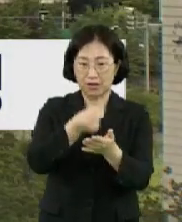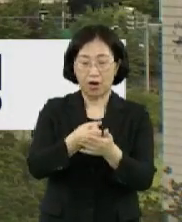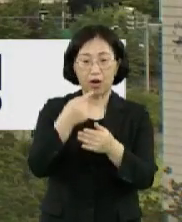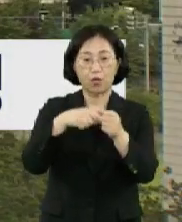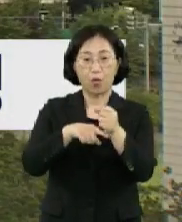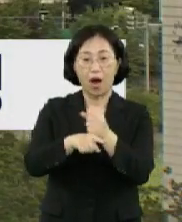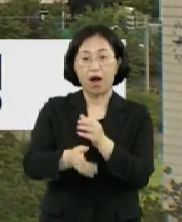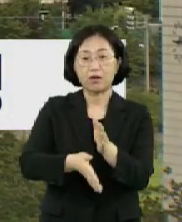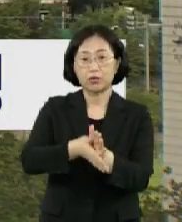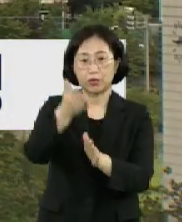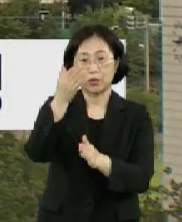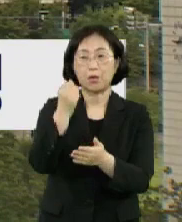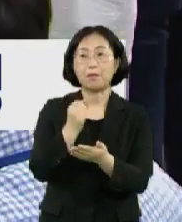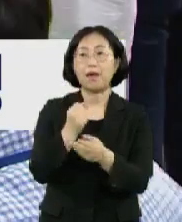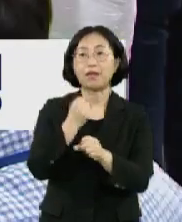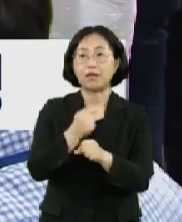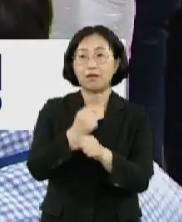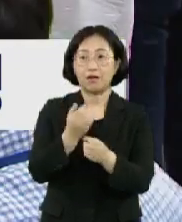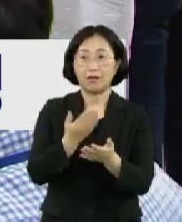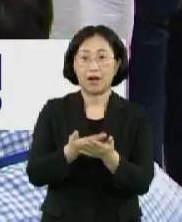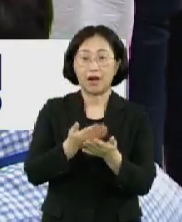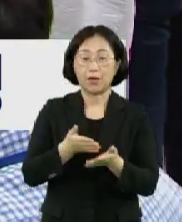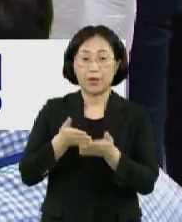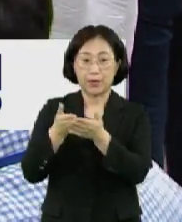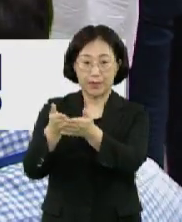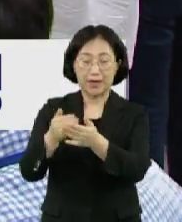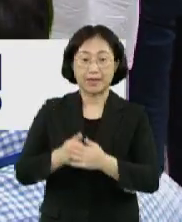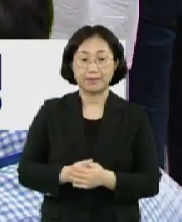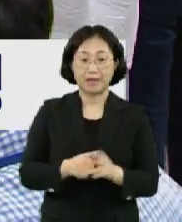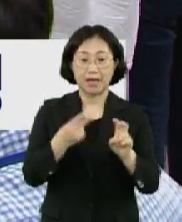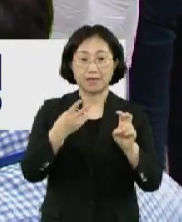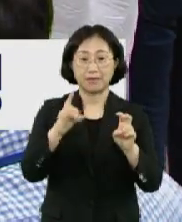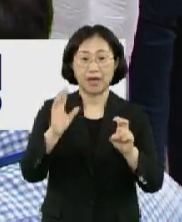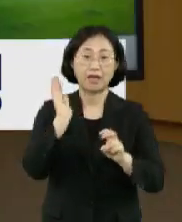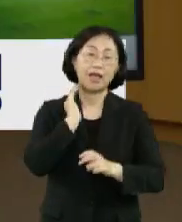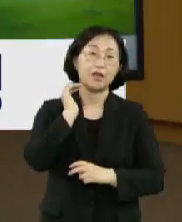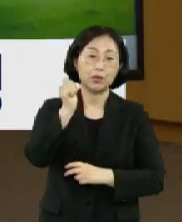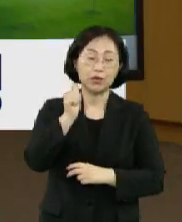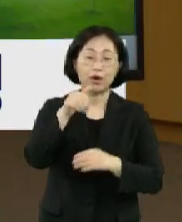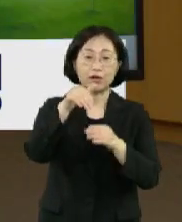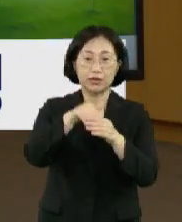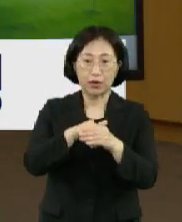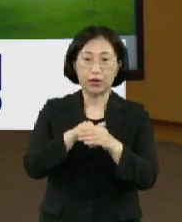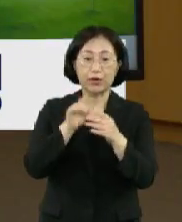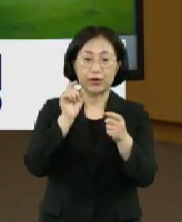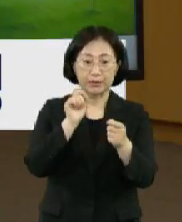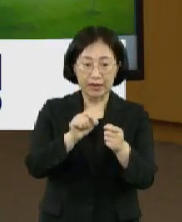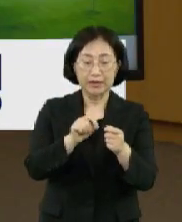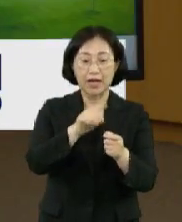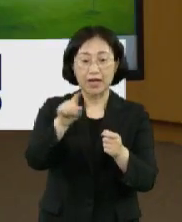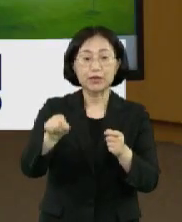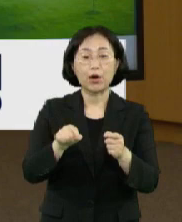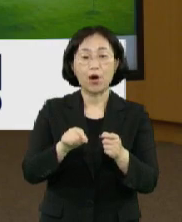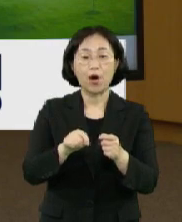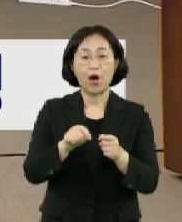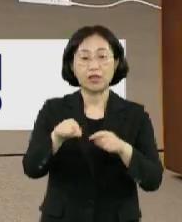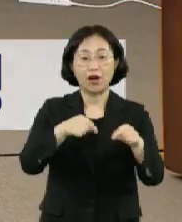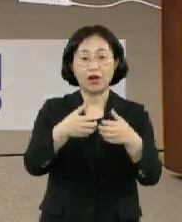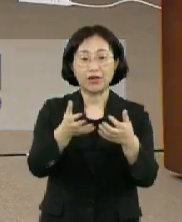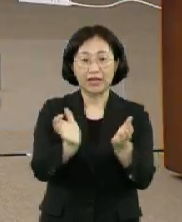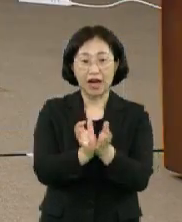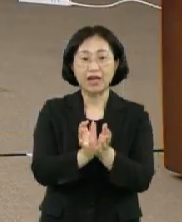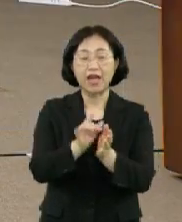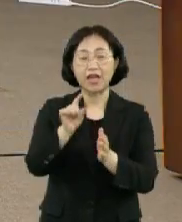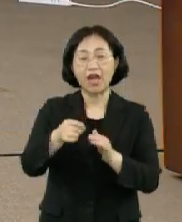과학수도로 만들어달라고 요청했습니다. 20대 대통령 선거에 대비해 각 정당과 후보들에게 반드시 반영해 줄